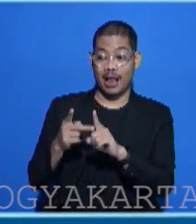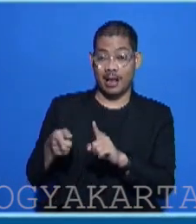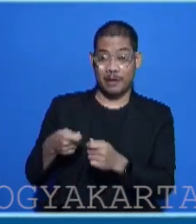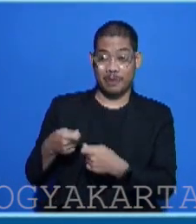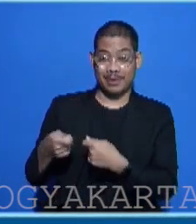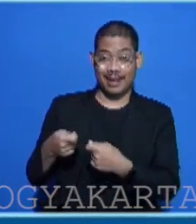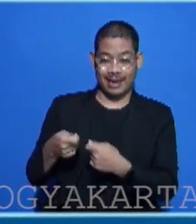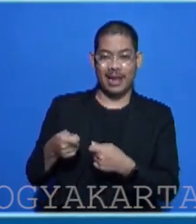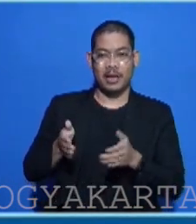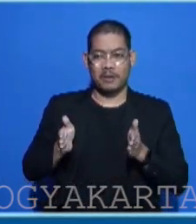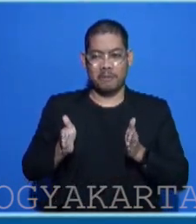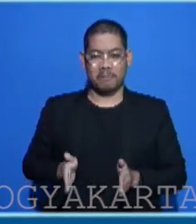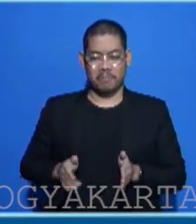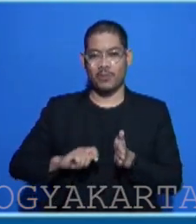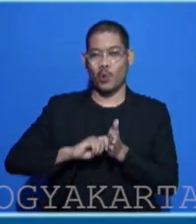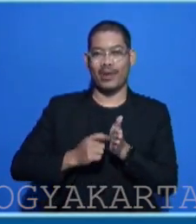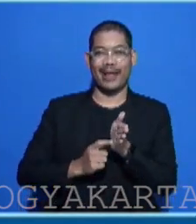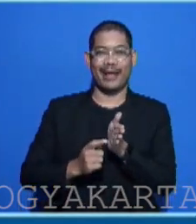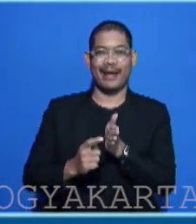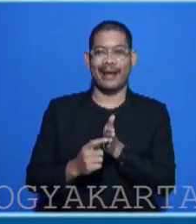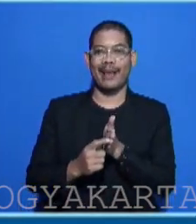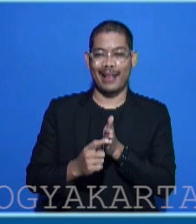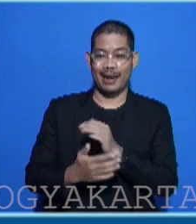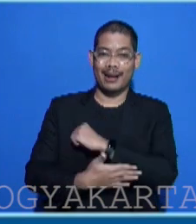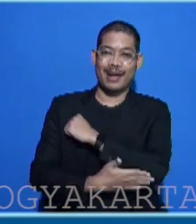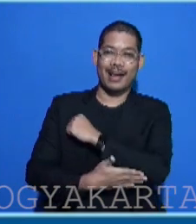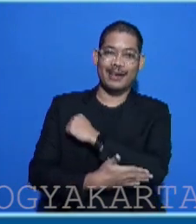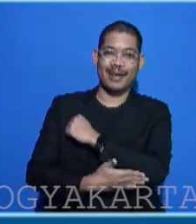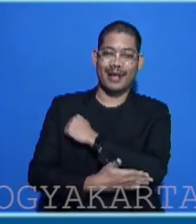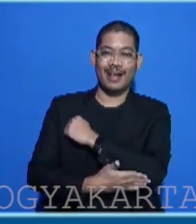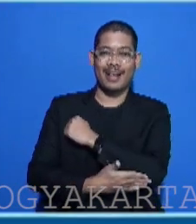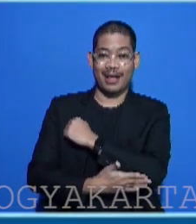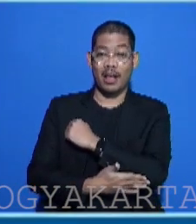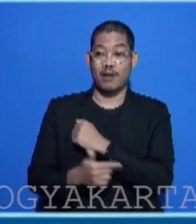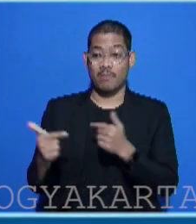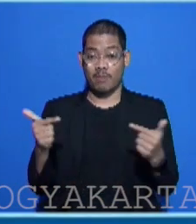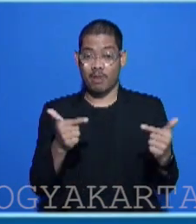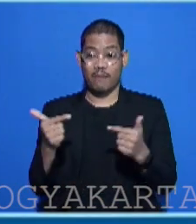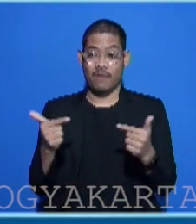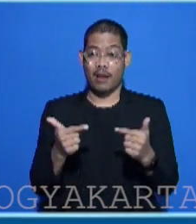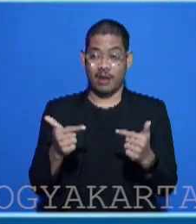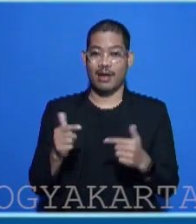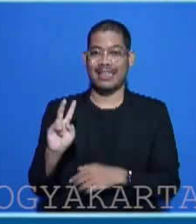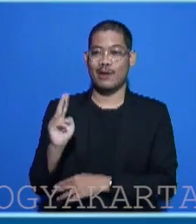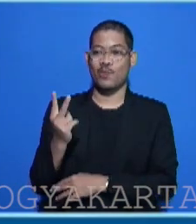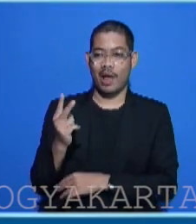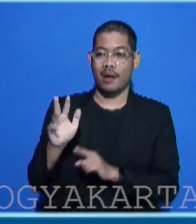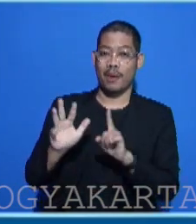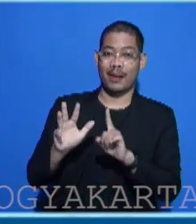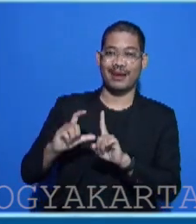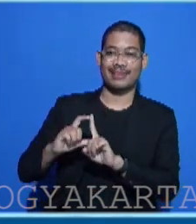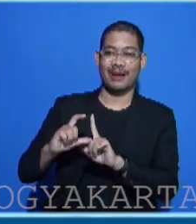badan siber dan Sandi Negara doktricolo Agresi Militer kedua songolas Desember